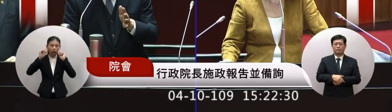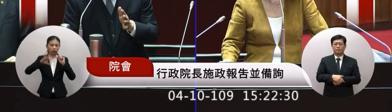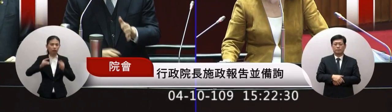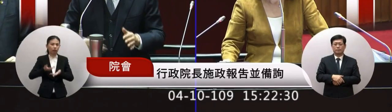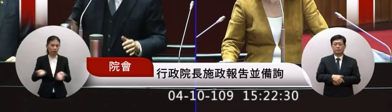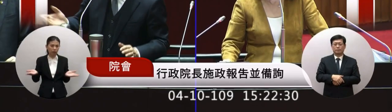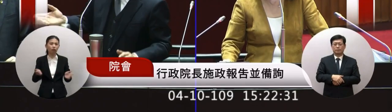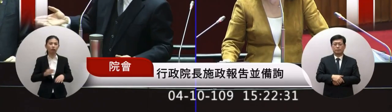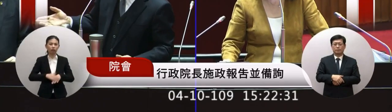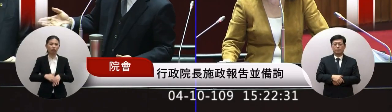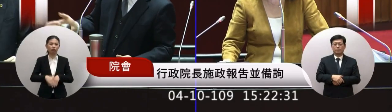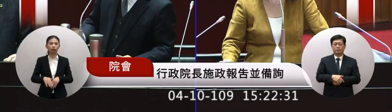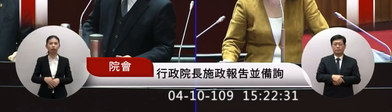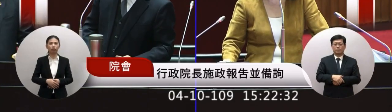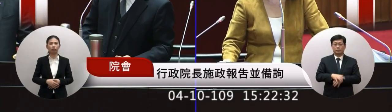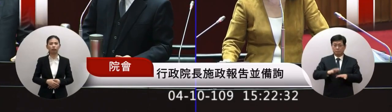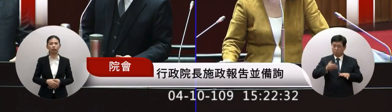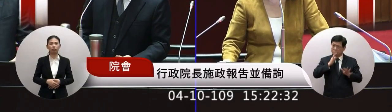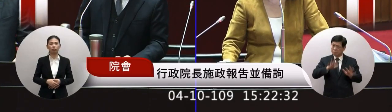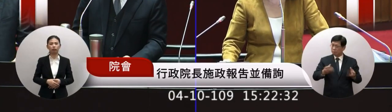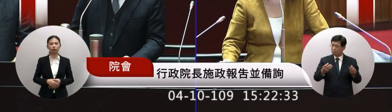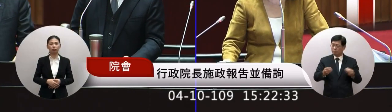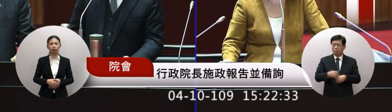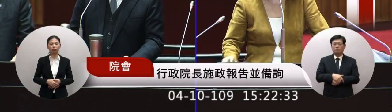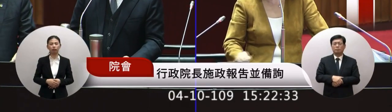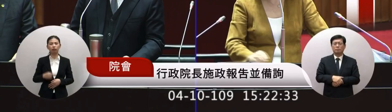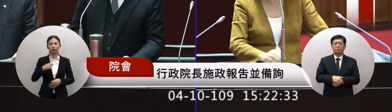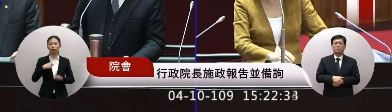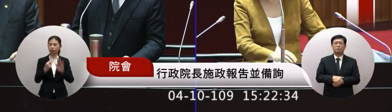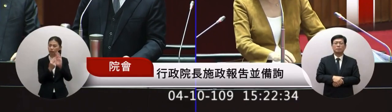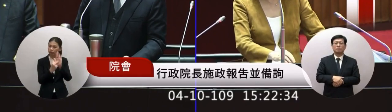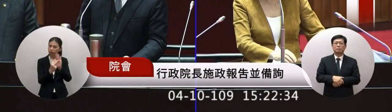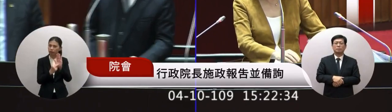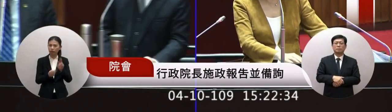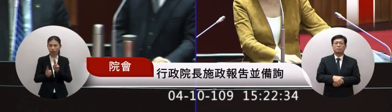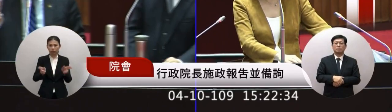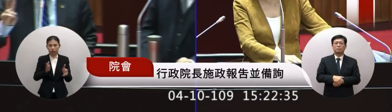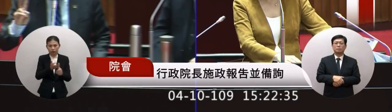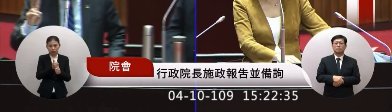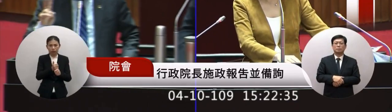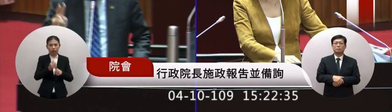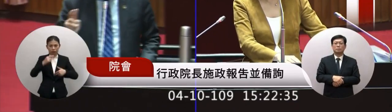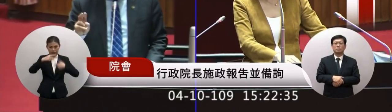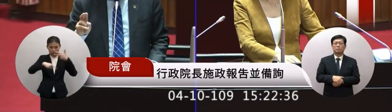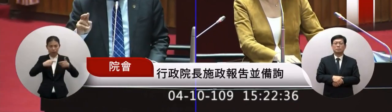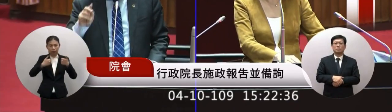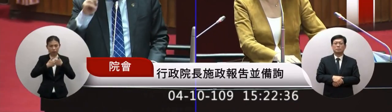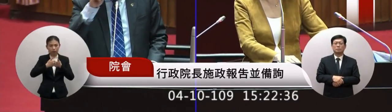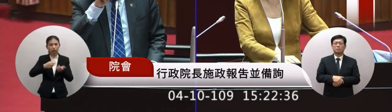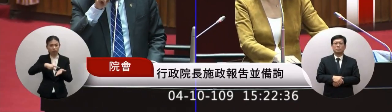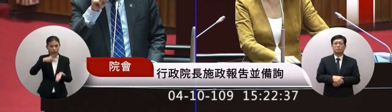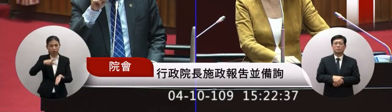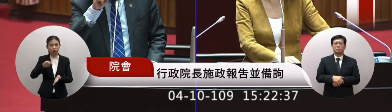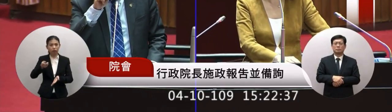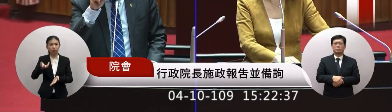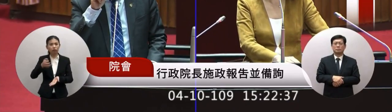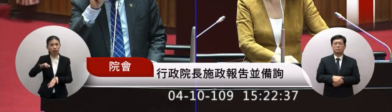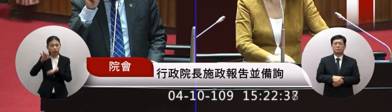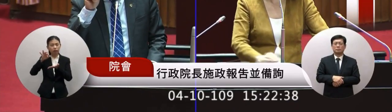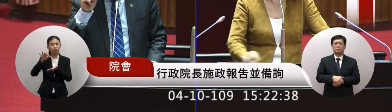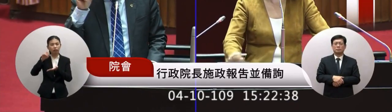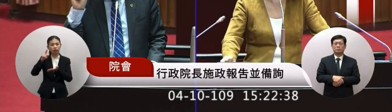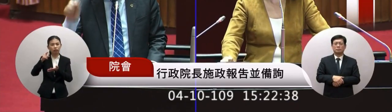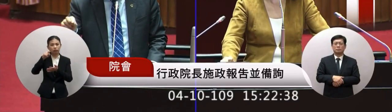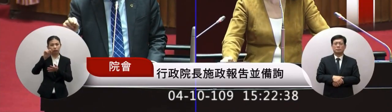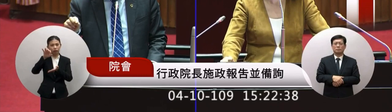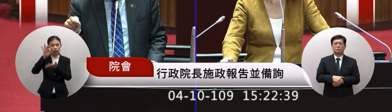是这样的。我请卫 生部。今天没有。 我跟委员说明一下，我们在指挥中心固定一个礼拜开2次的会议。刚刚您这上面所有的这个